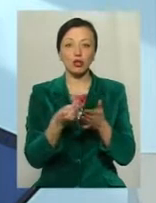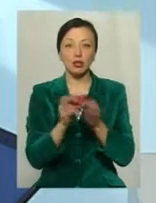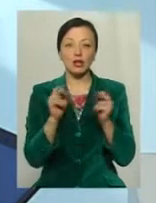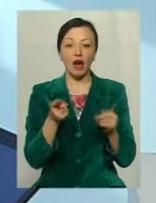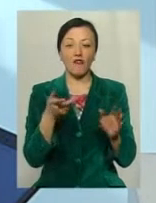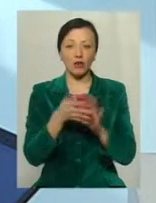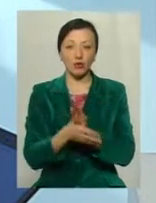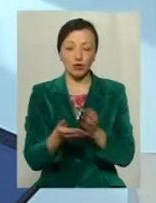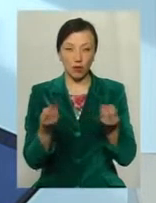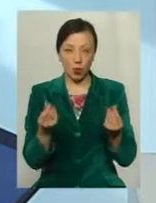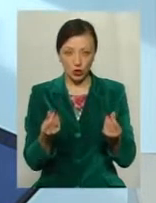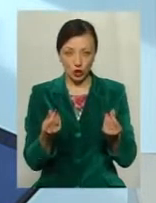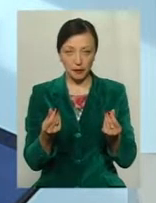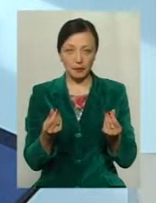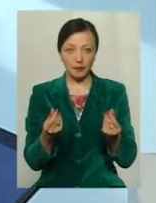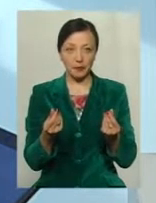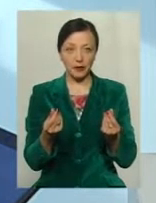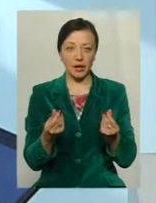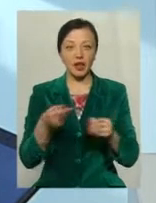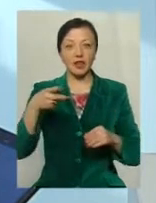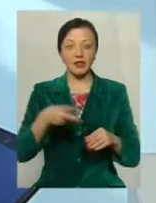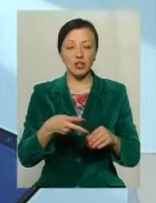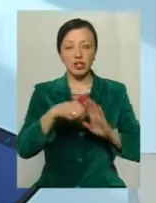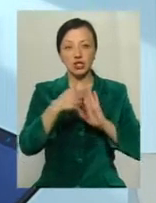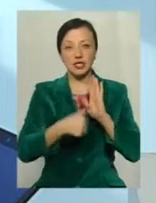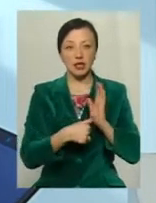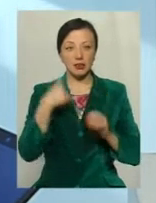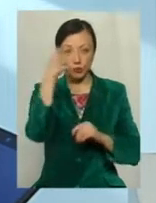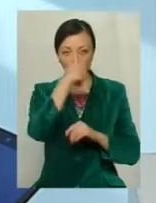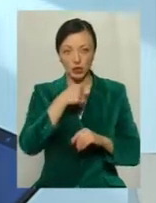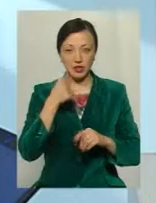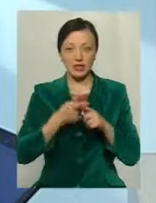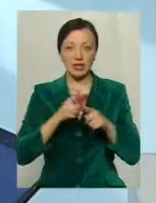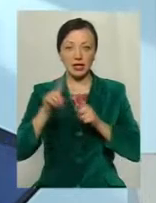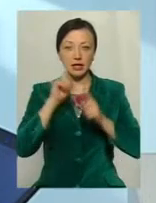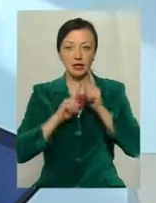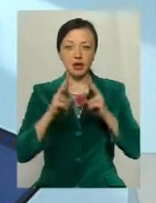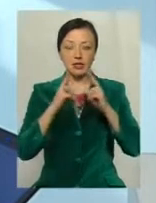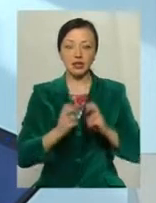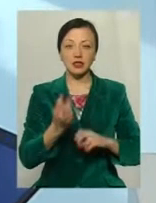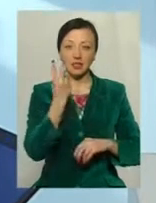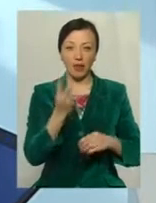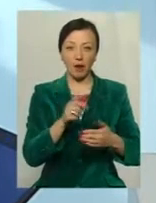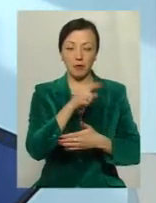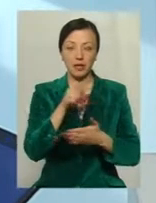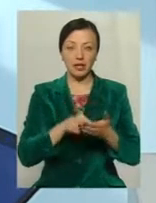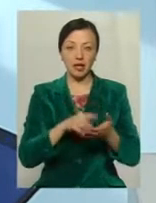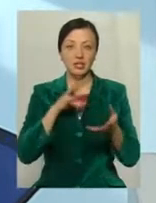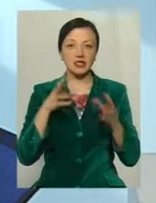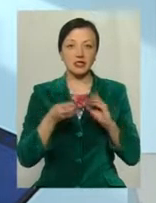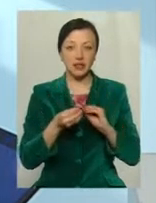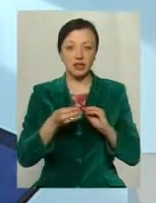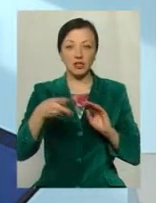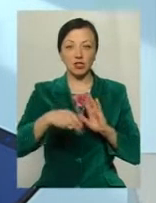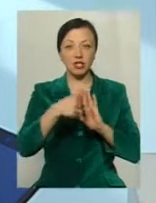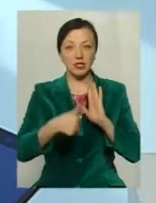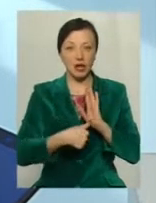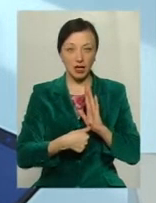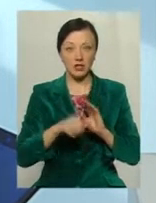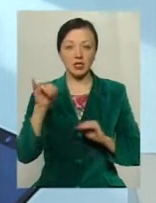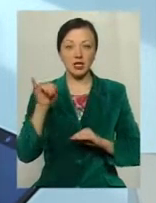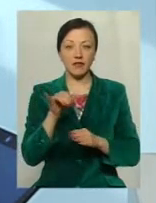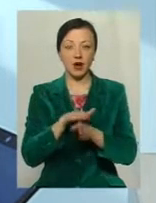жити. Проблеми вирішили. Багато керівників і на рівні області, і, безумовно, об'єднаних територіальних громад взагалі не розуміють, що